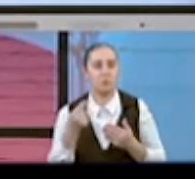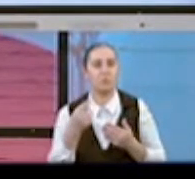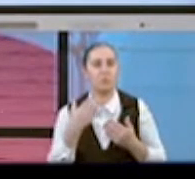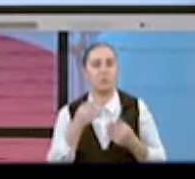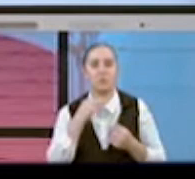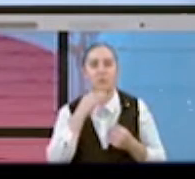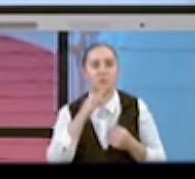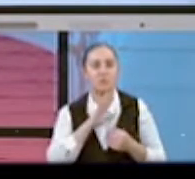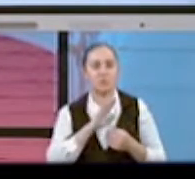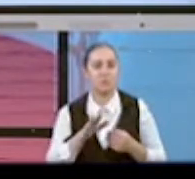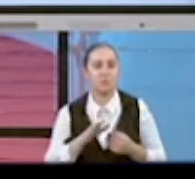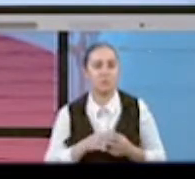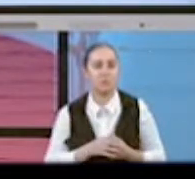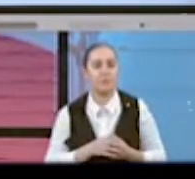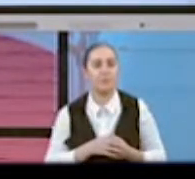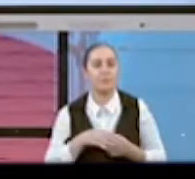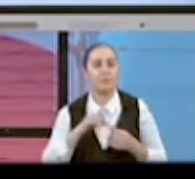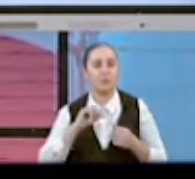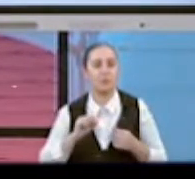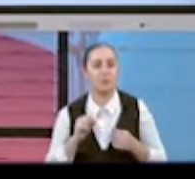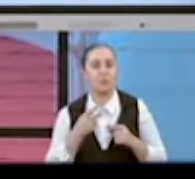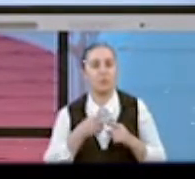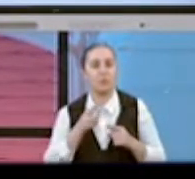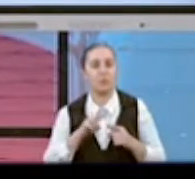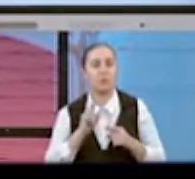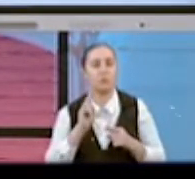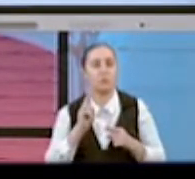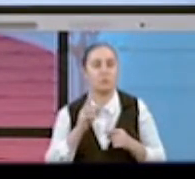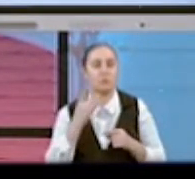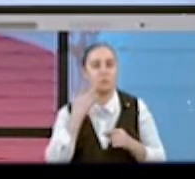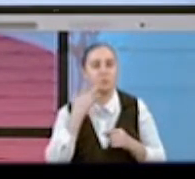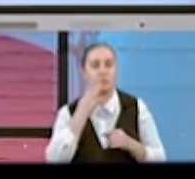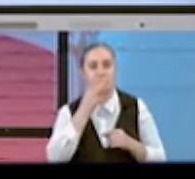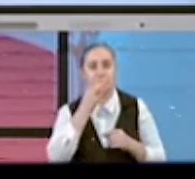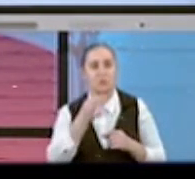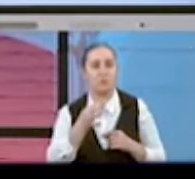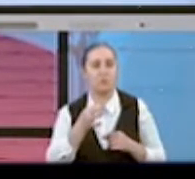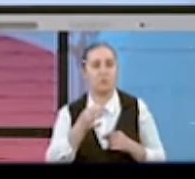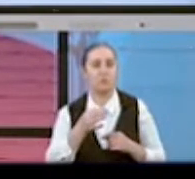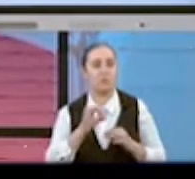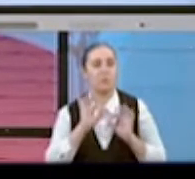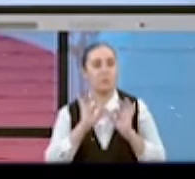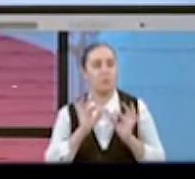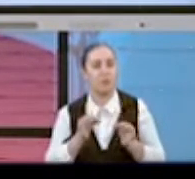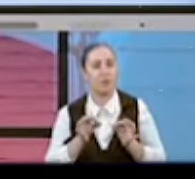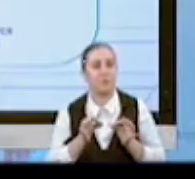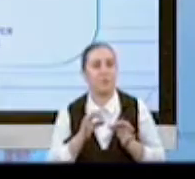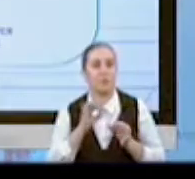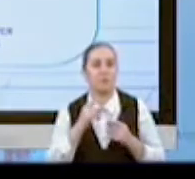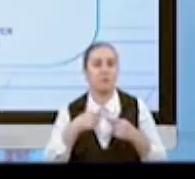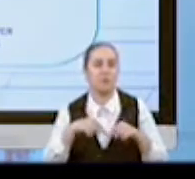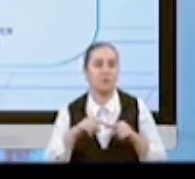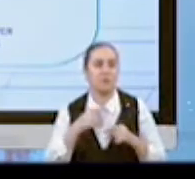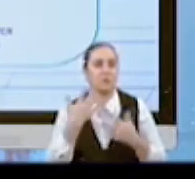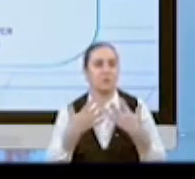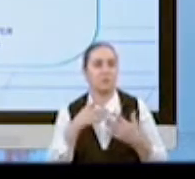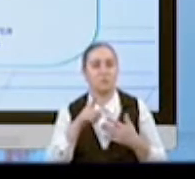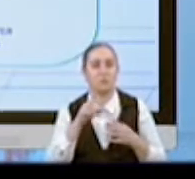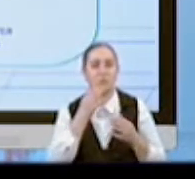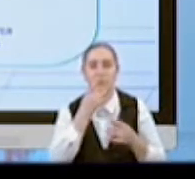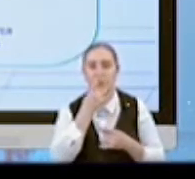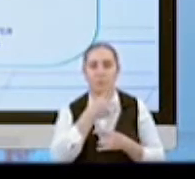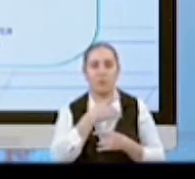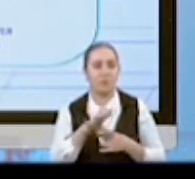и недостатками. Друг – это тот, кто всегда скажет тебе правду, даже если тебе это